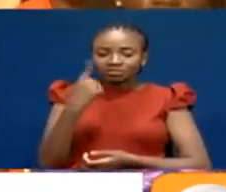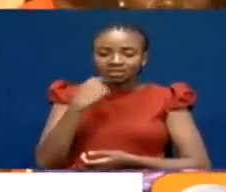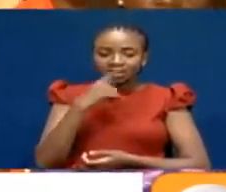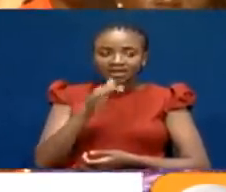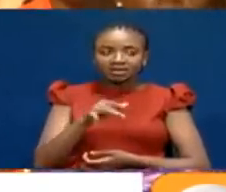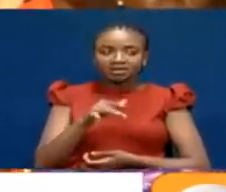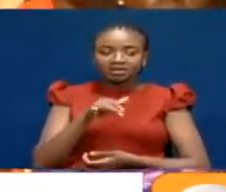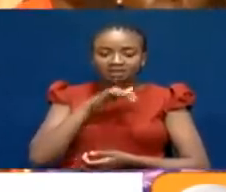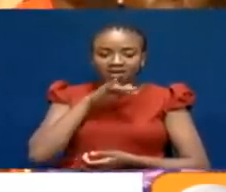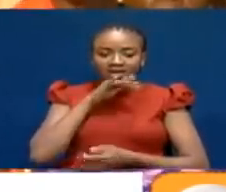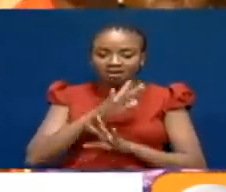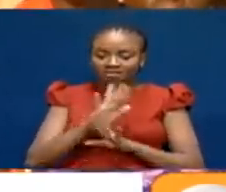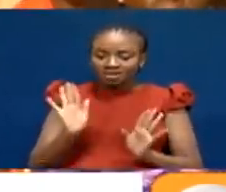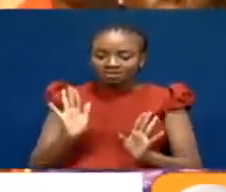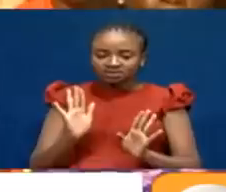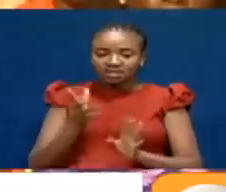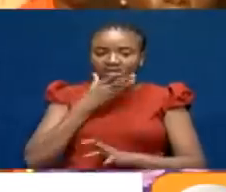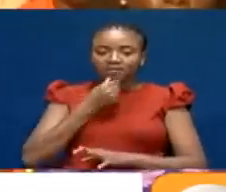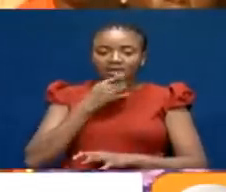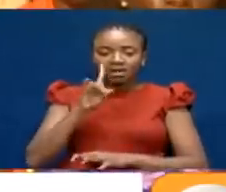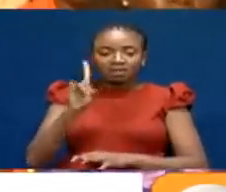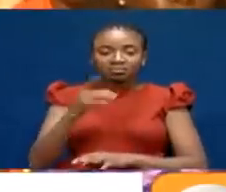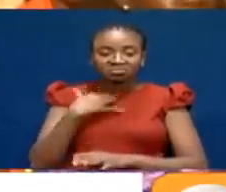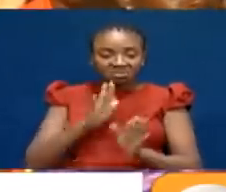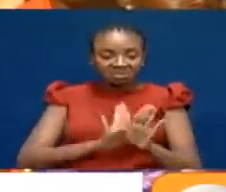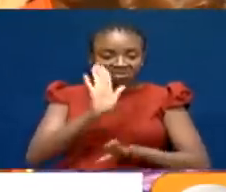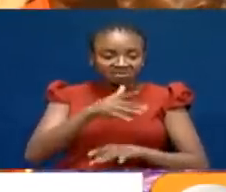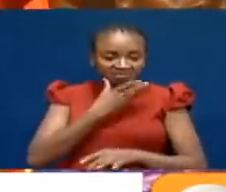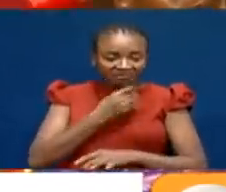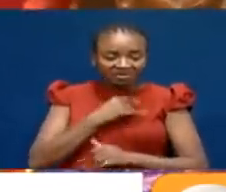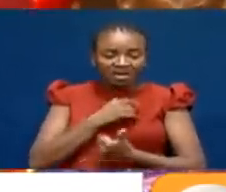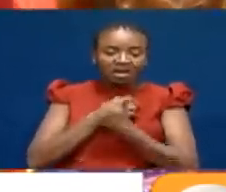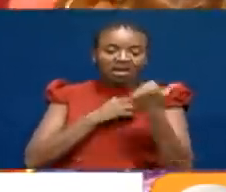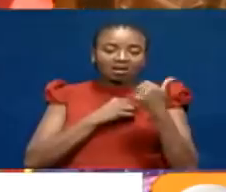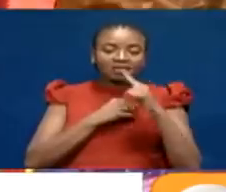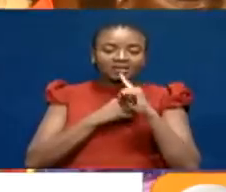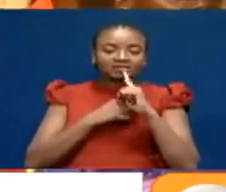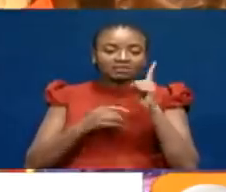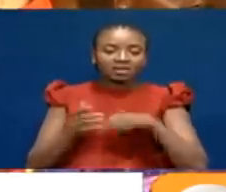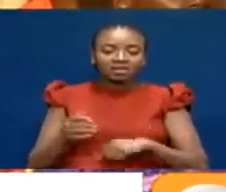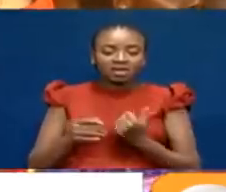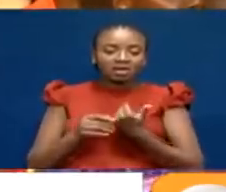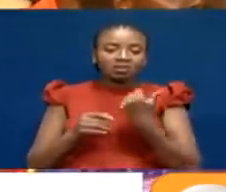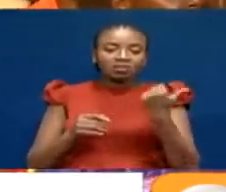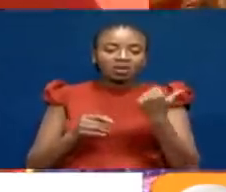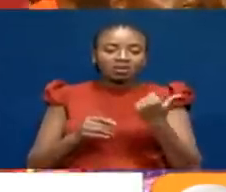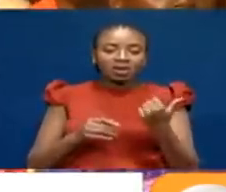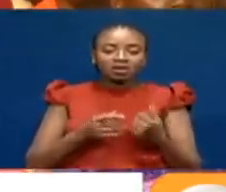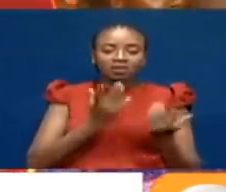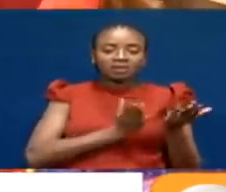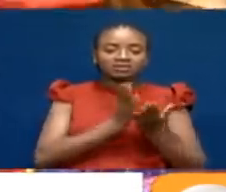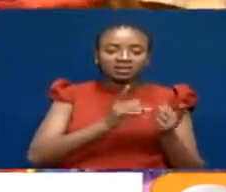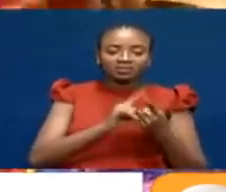Amolo. Nyinyi mnataka baba wa kabo. Walituambia ati wao ni watu wa mama